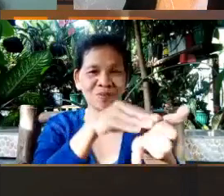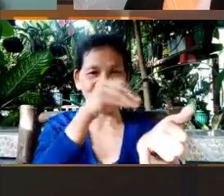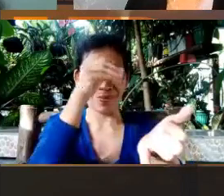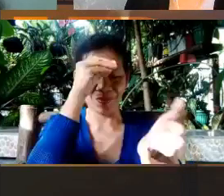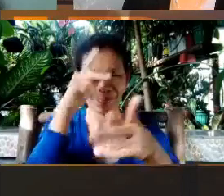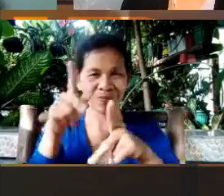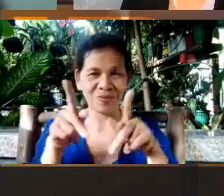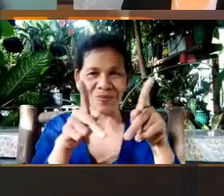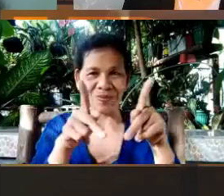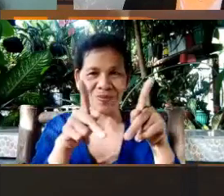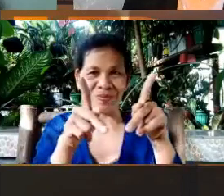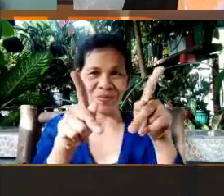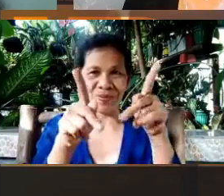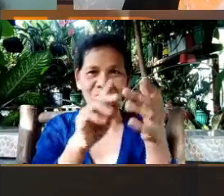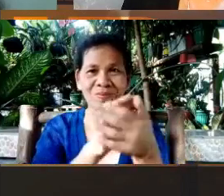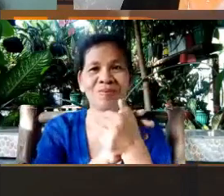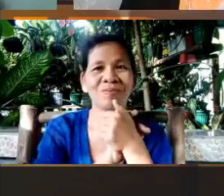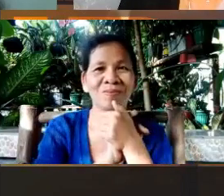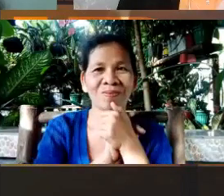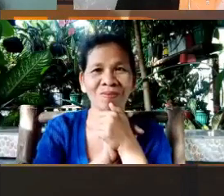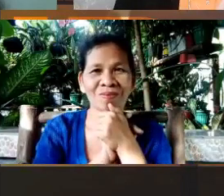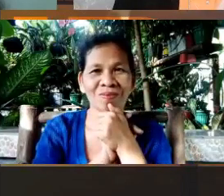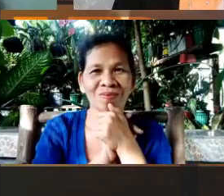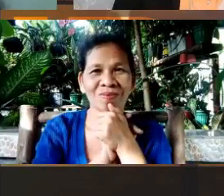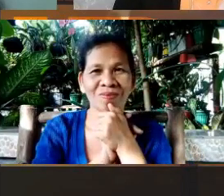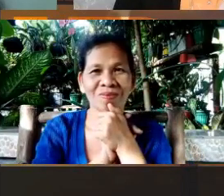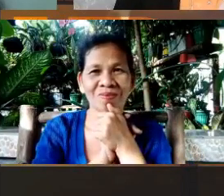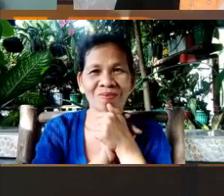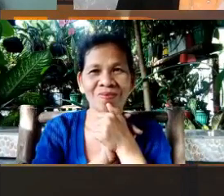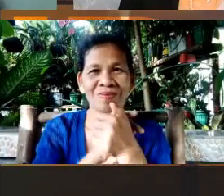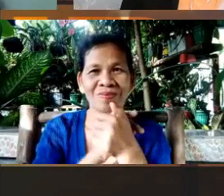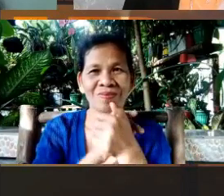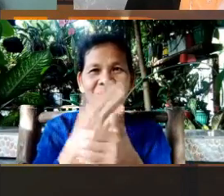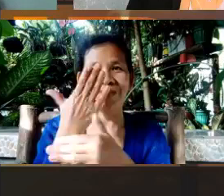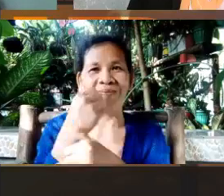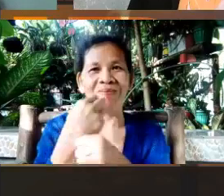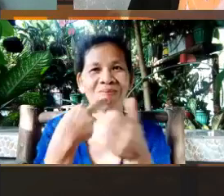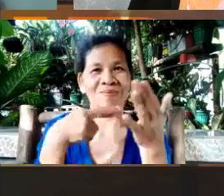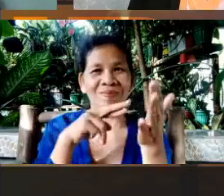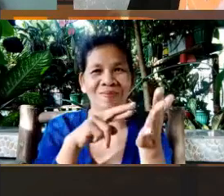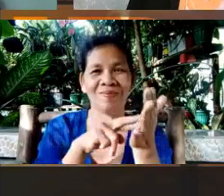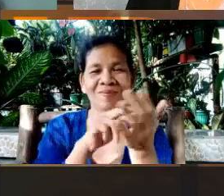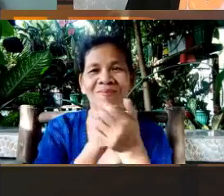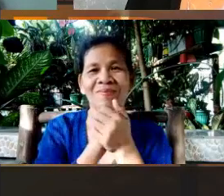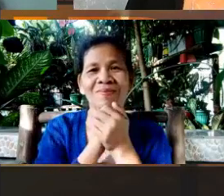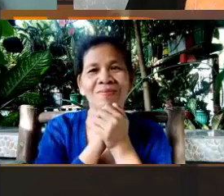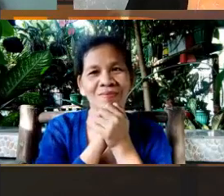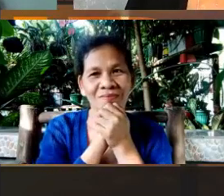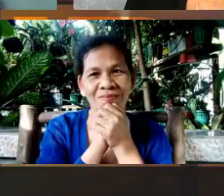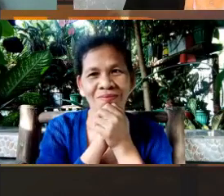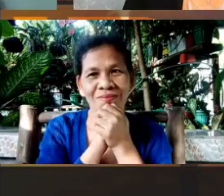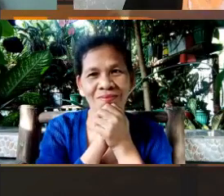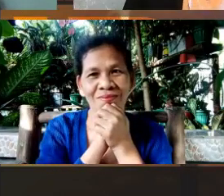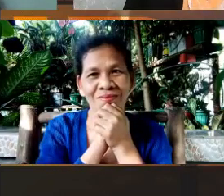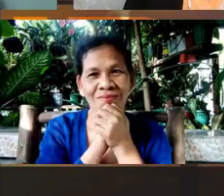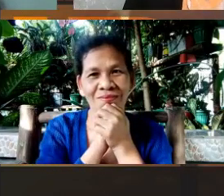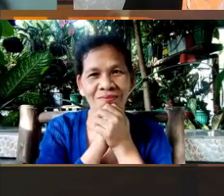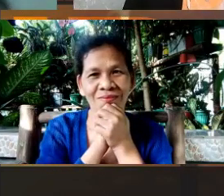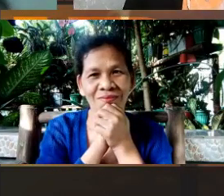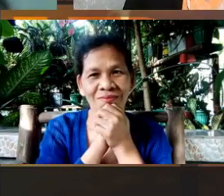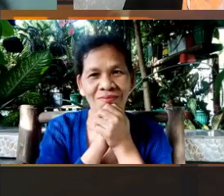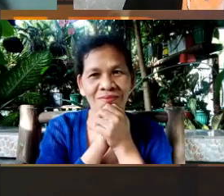Amat, Ma'am Lenny, yung napagandang reflection. Okay, hindi ko alam kung mayroon